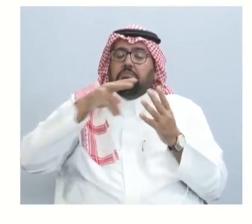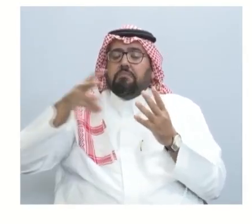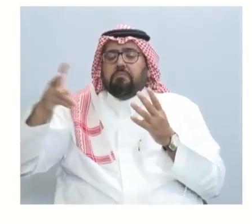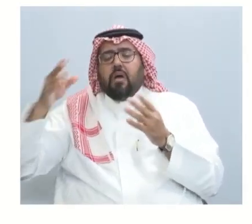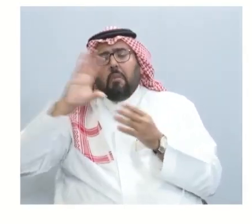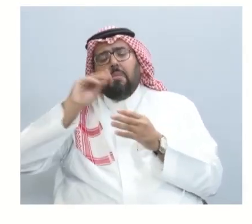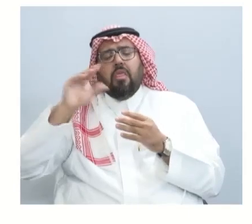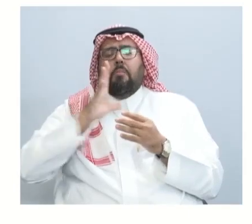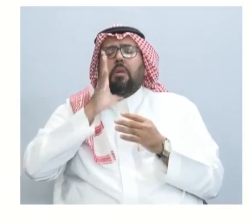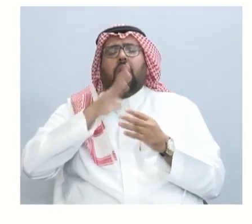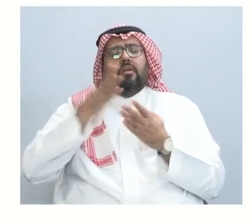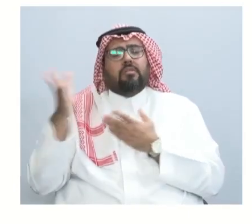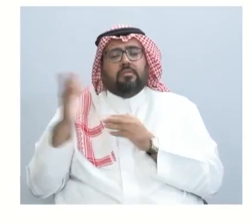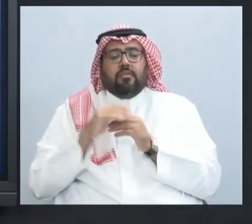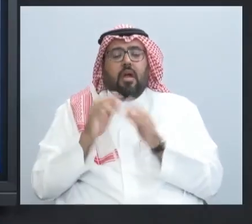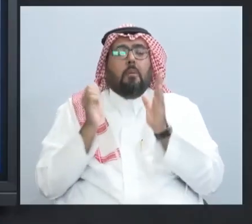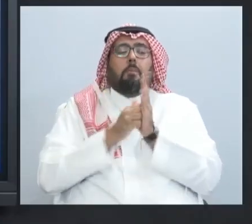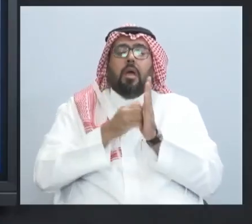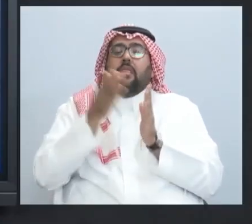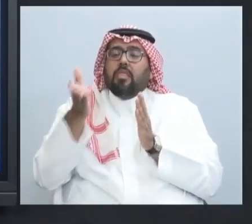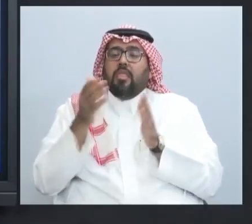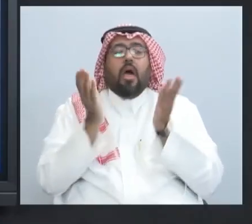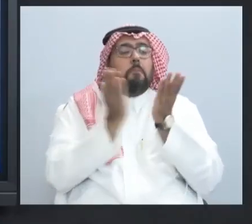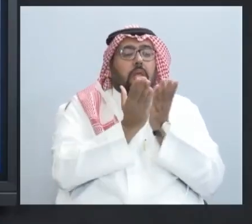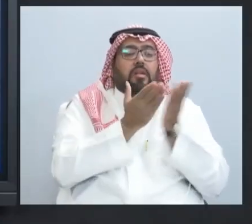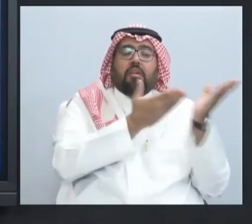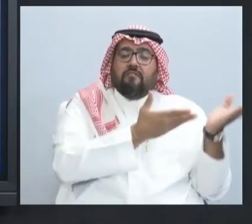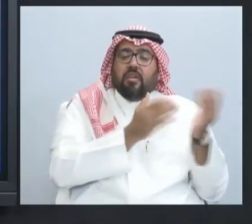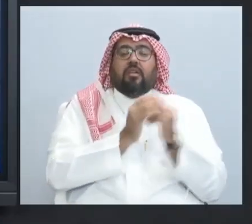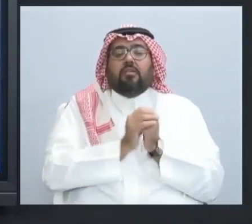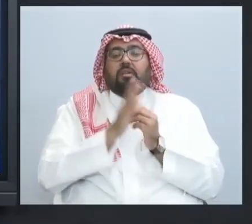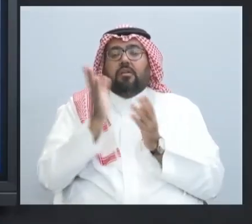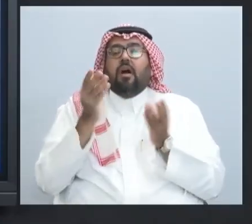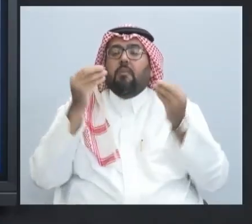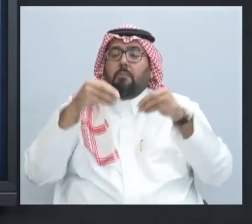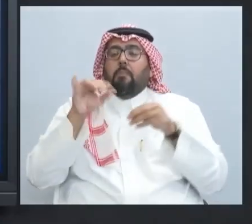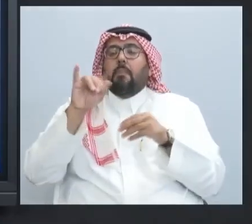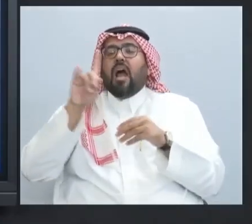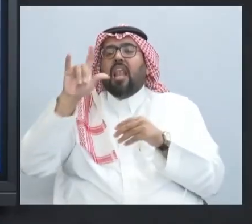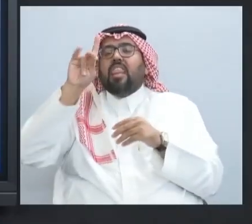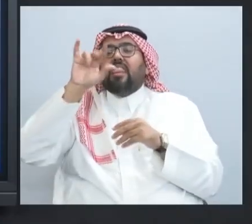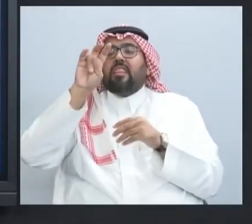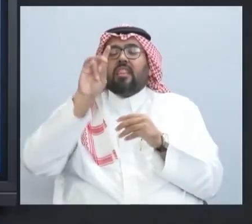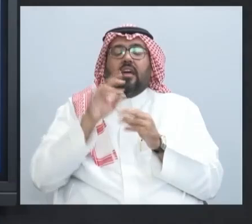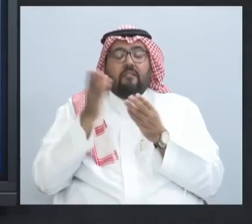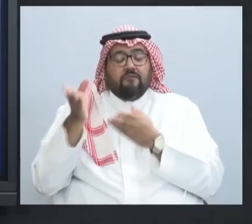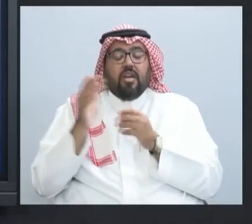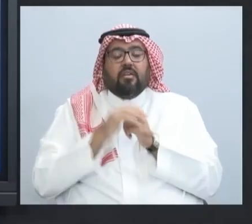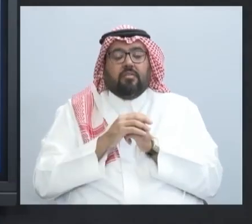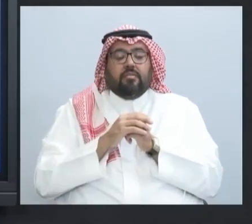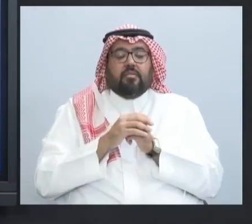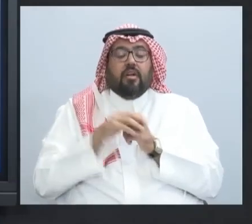من الامثله الموجوده في منزلنا او في مدرستنا تعتبر مخاليط بامكانك عزيزي الطالب